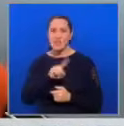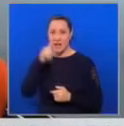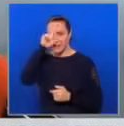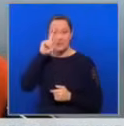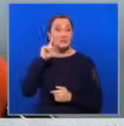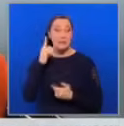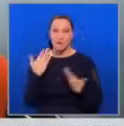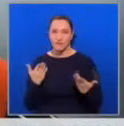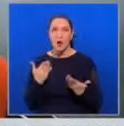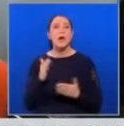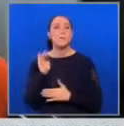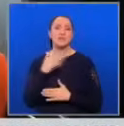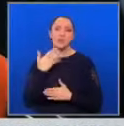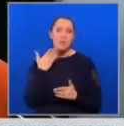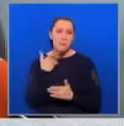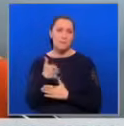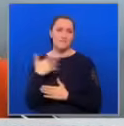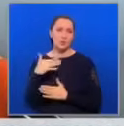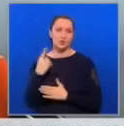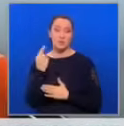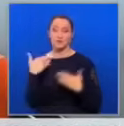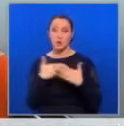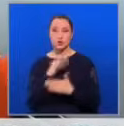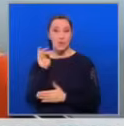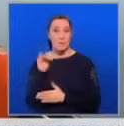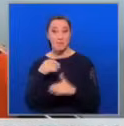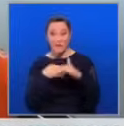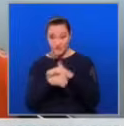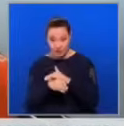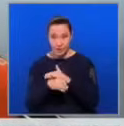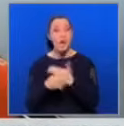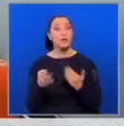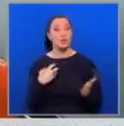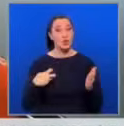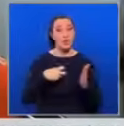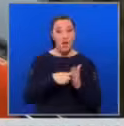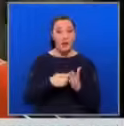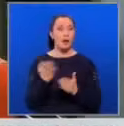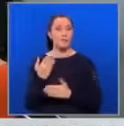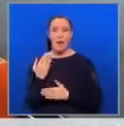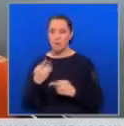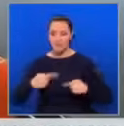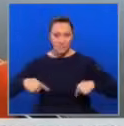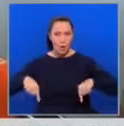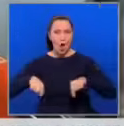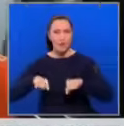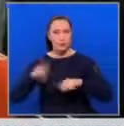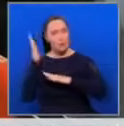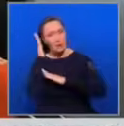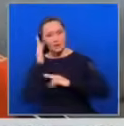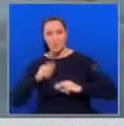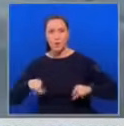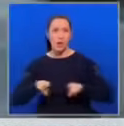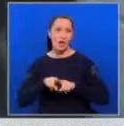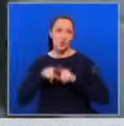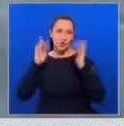беше направо ужасно даже първата нощ не бяхме вътре където е чекинга бяхме ей така във фето налягали на пода като